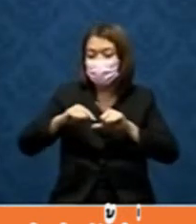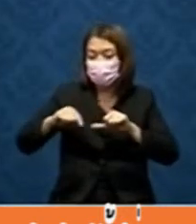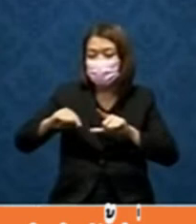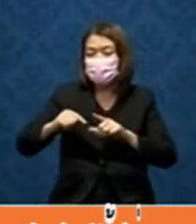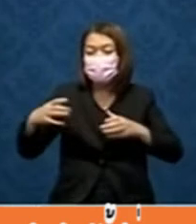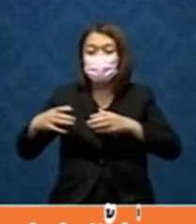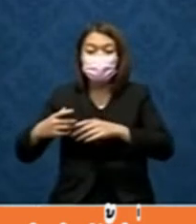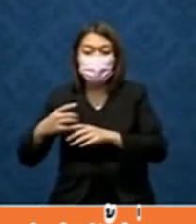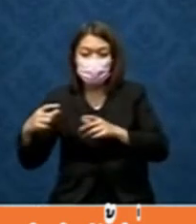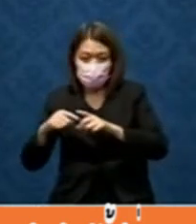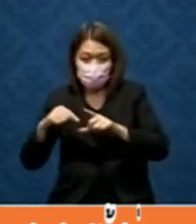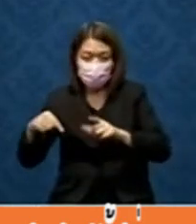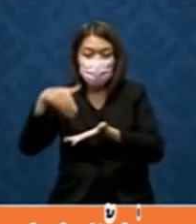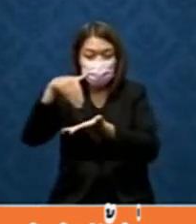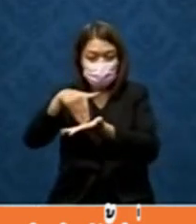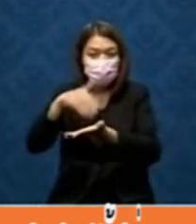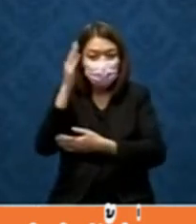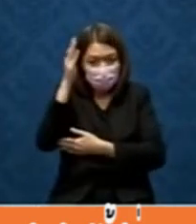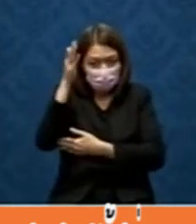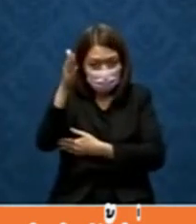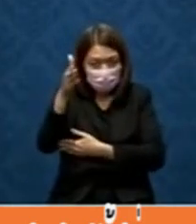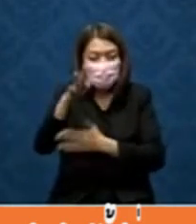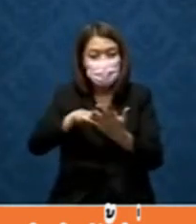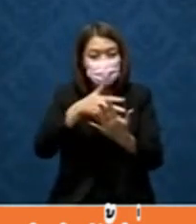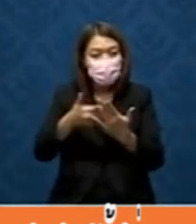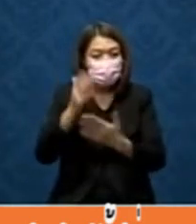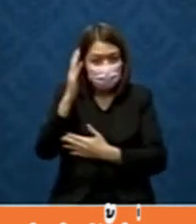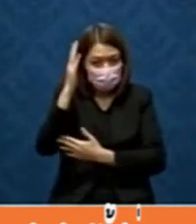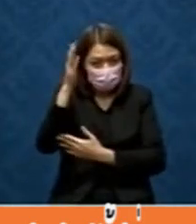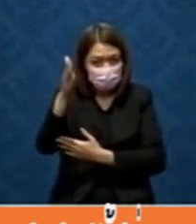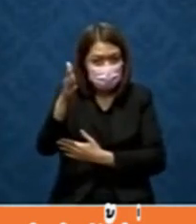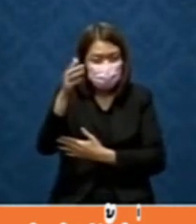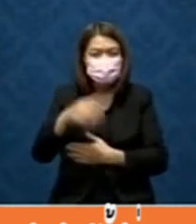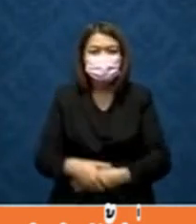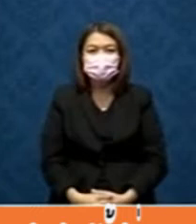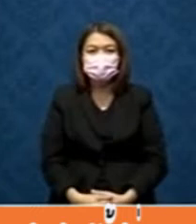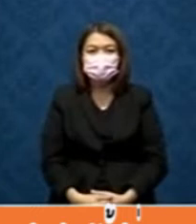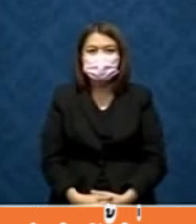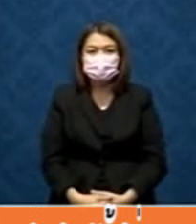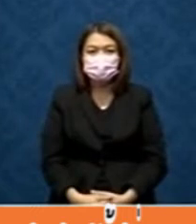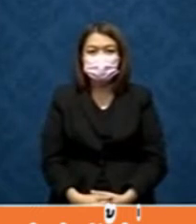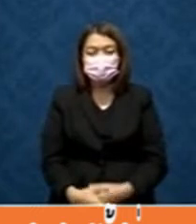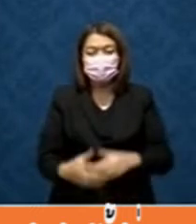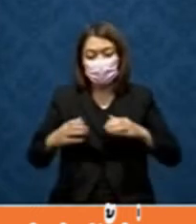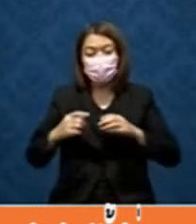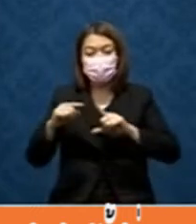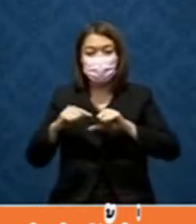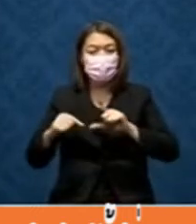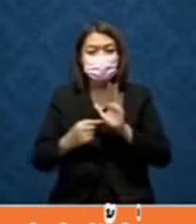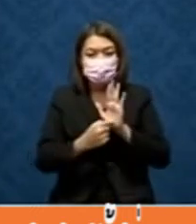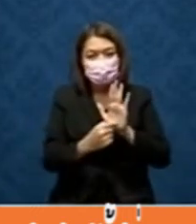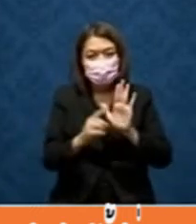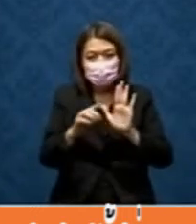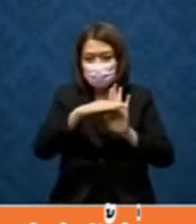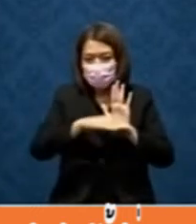จะเป็โดยตัวพักและศูนยโโยบายเพื่อนาคตรือ Think Forward Centerของ 9 ไลเสนอ